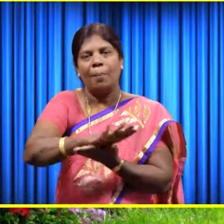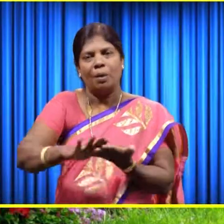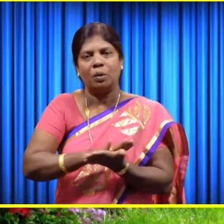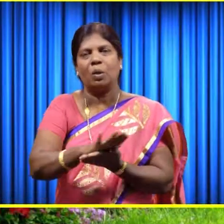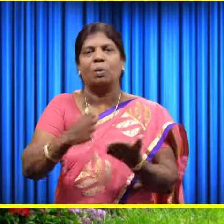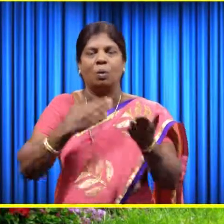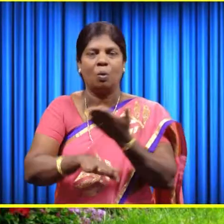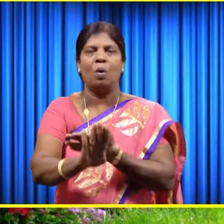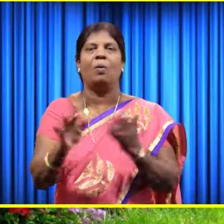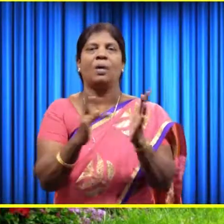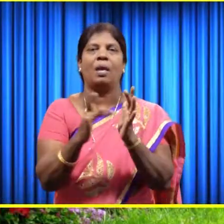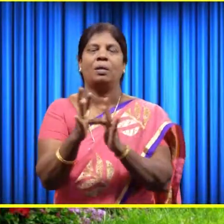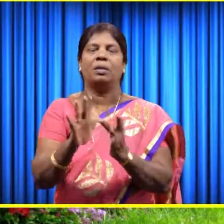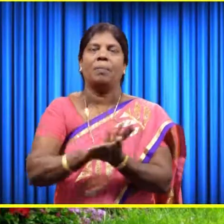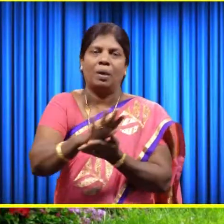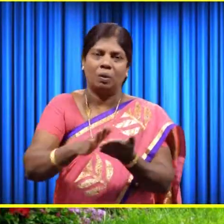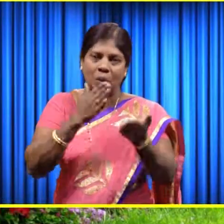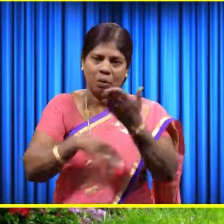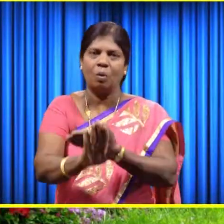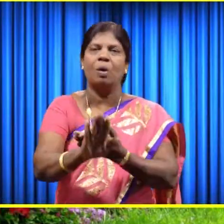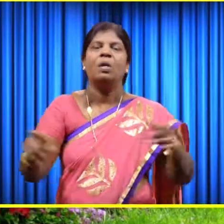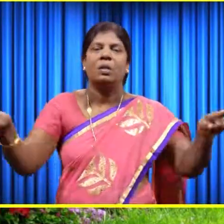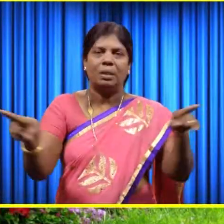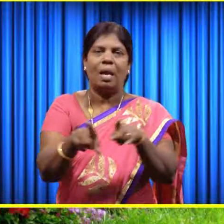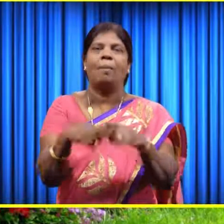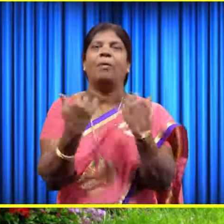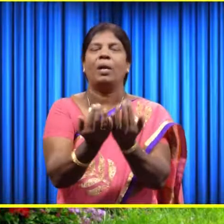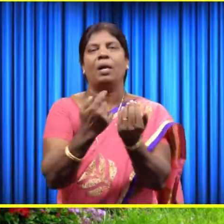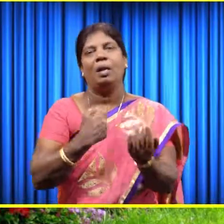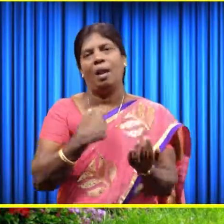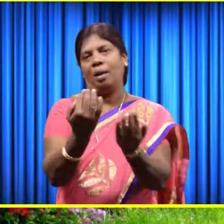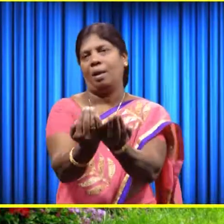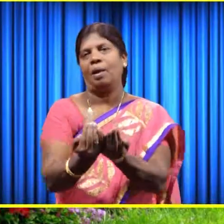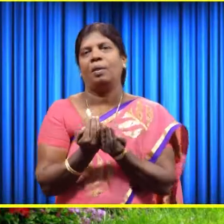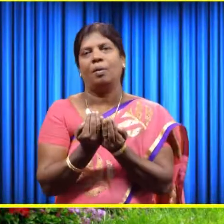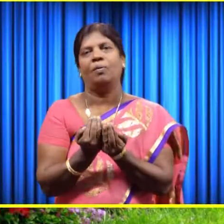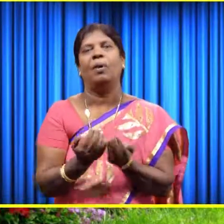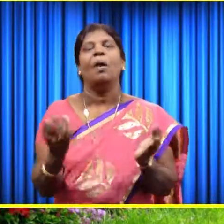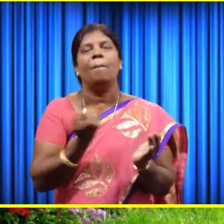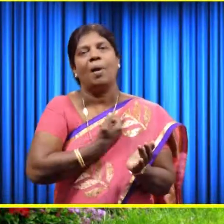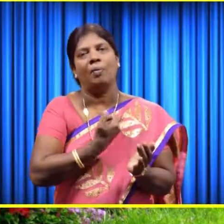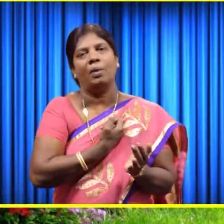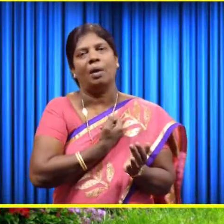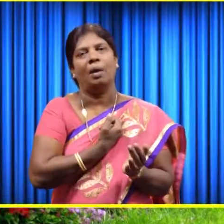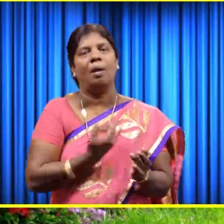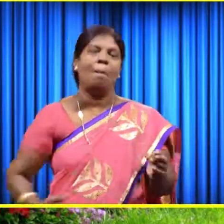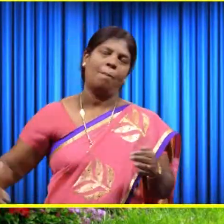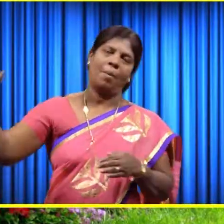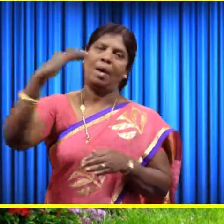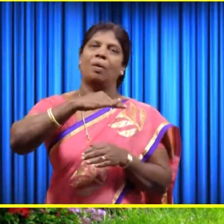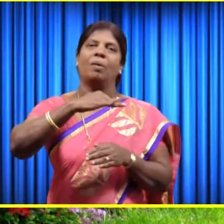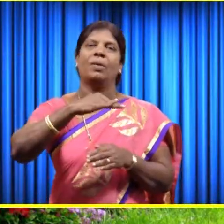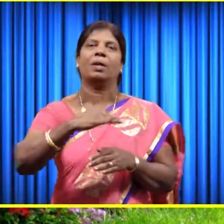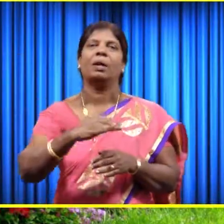தூய்மையின் வலிமைக்குள்ளும் அவன் இருப்பான், நான் அவனை காத்து கொள்ளுவேன். பாவத்தை